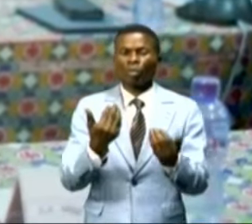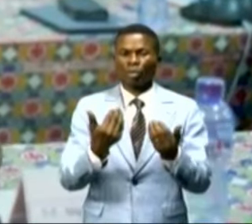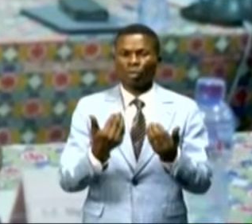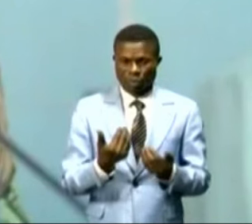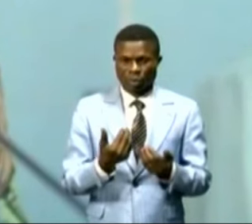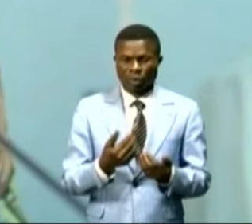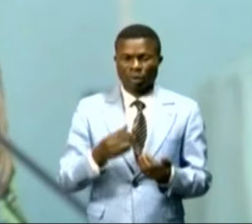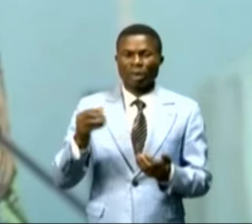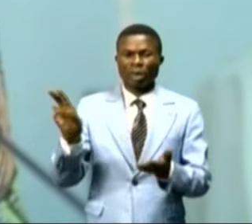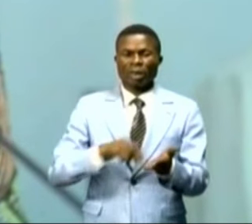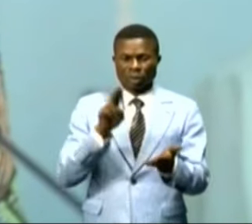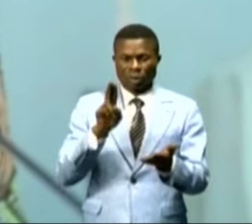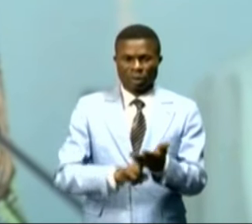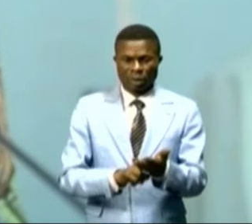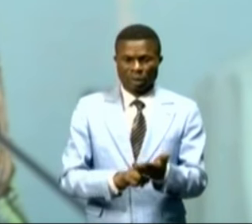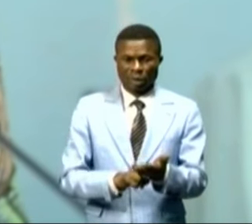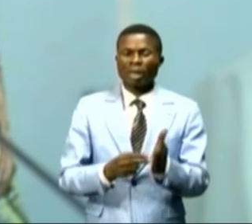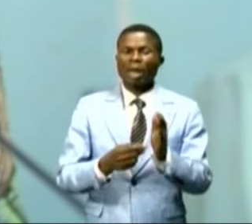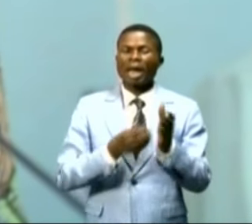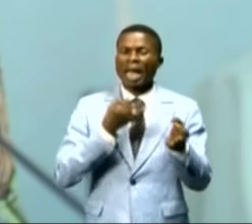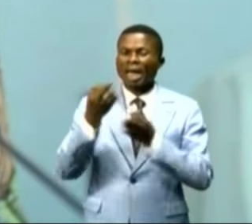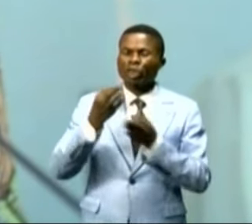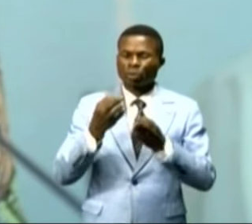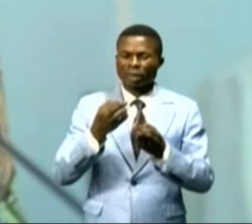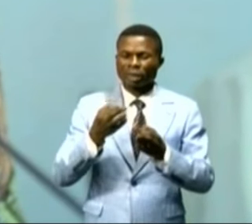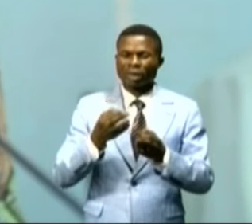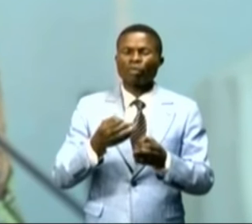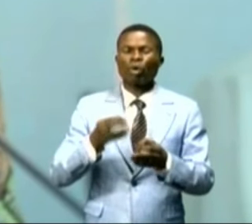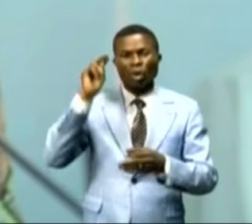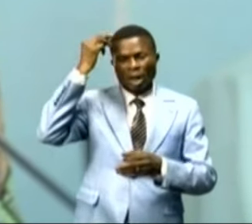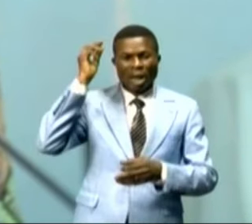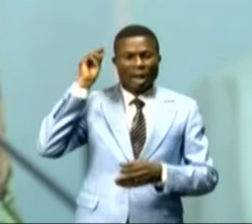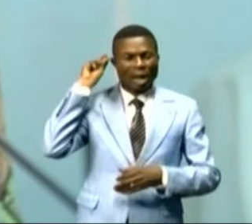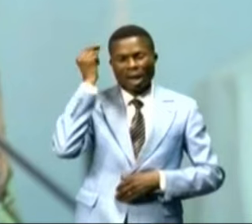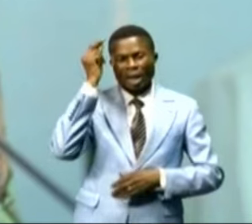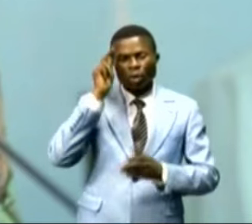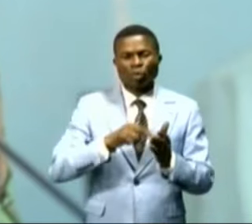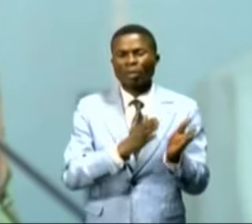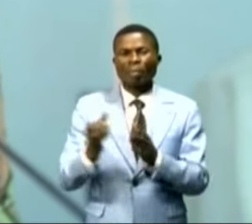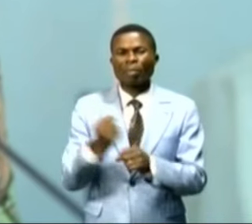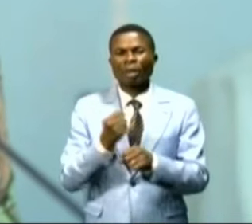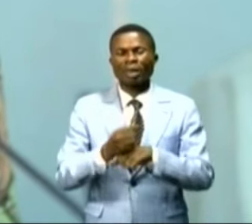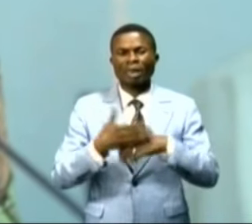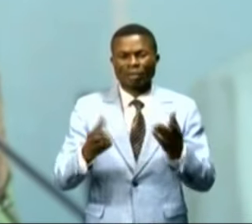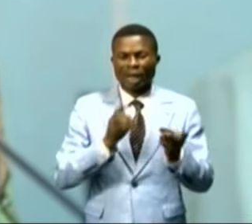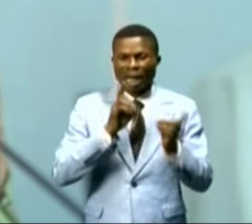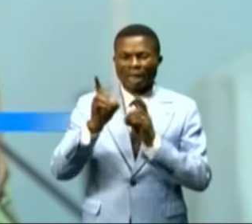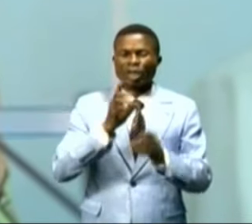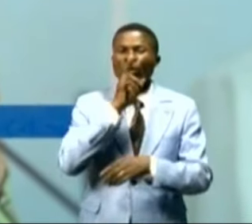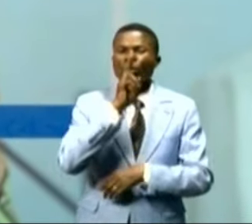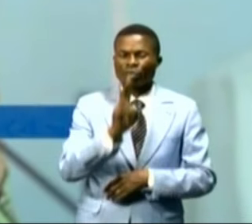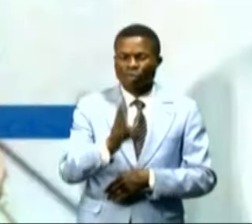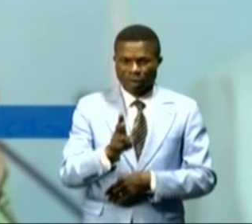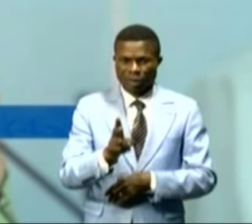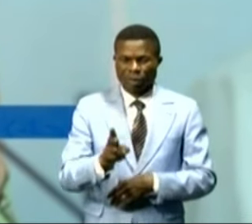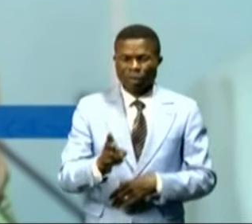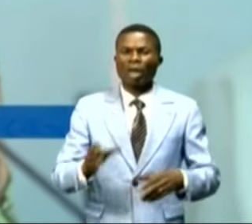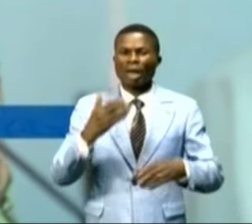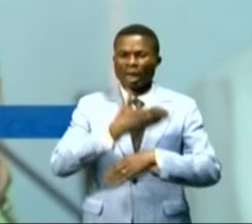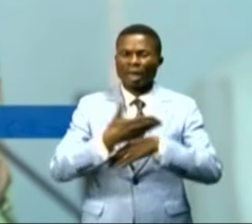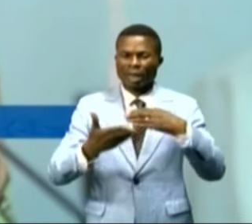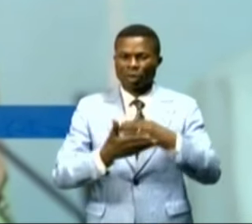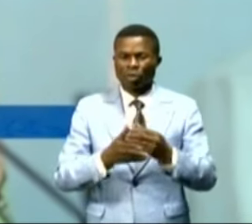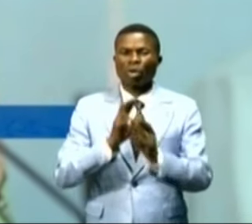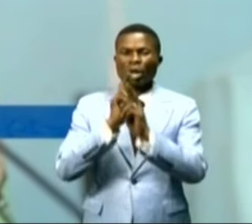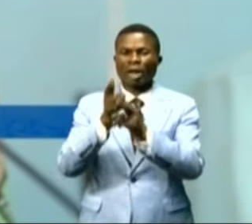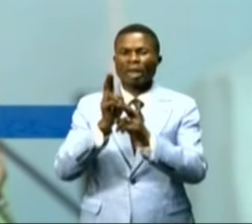l'entière disposition de mon gouvernement à œuvrer dans le sens d'encourager et d'entretenir un dialogue franc et une attitude constructive dans les rapports de notre mère